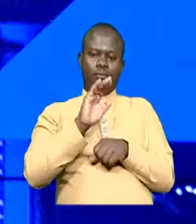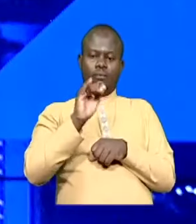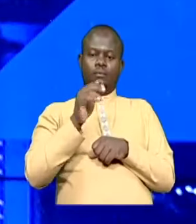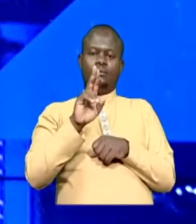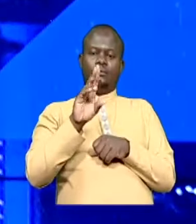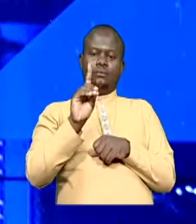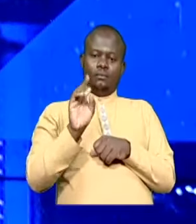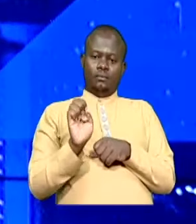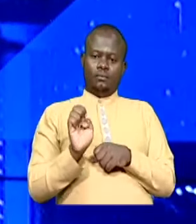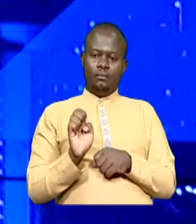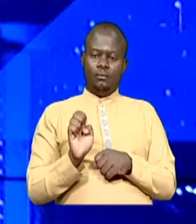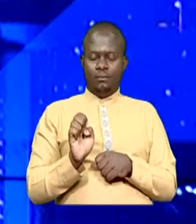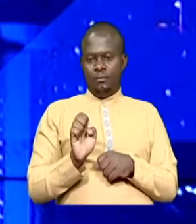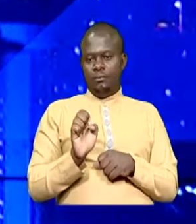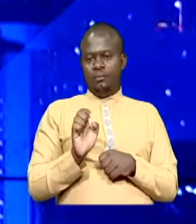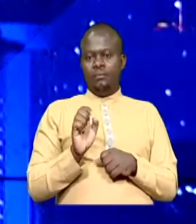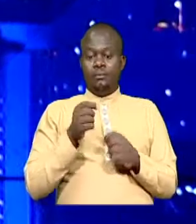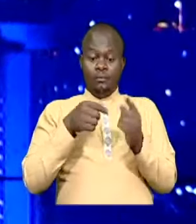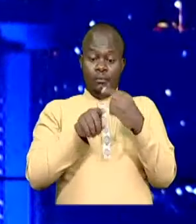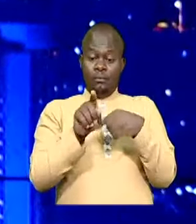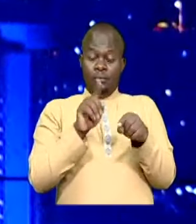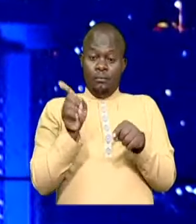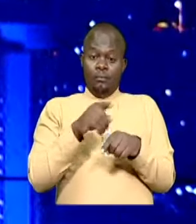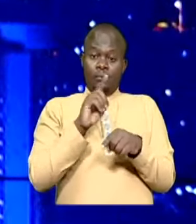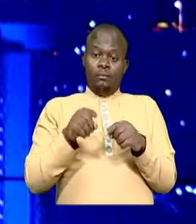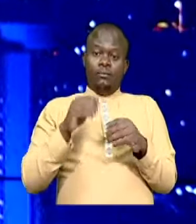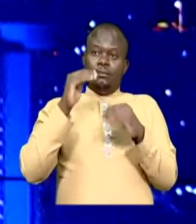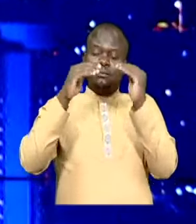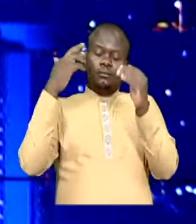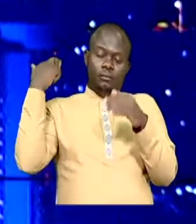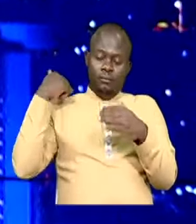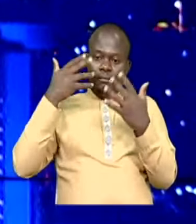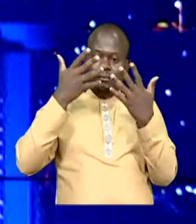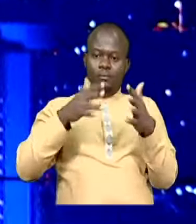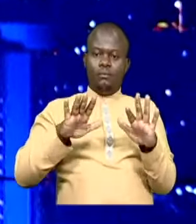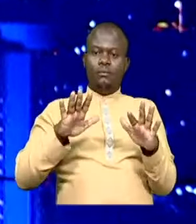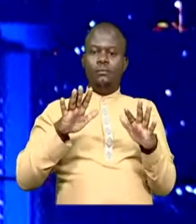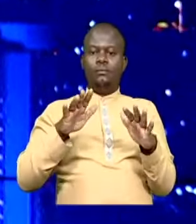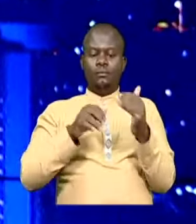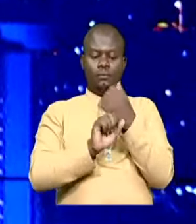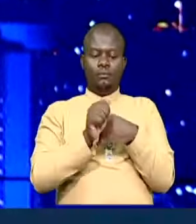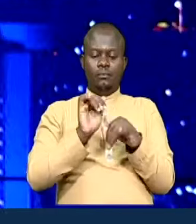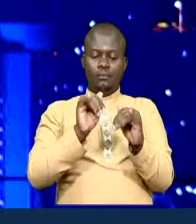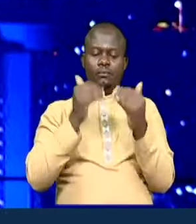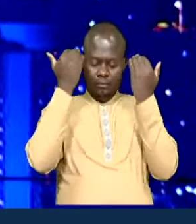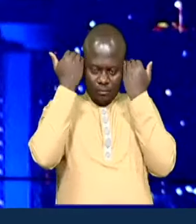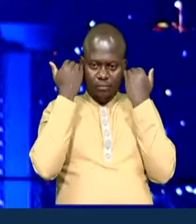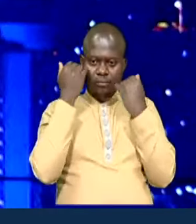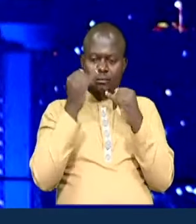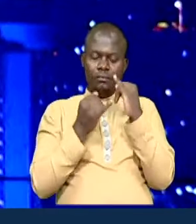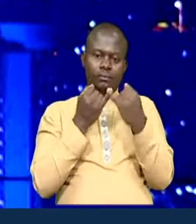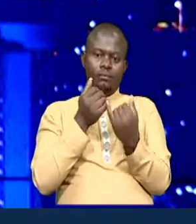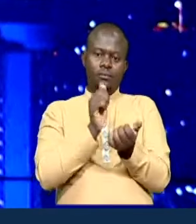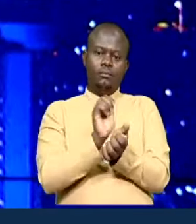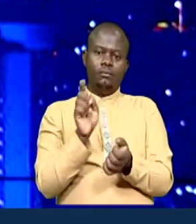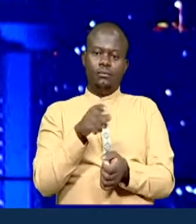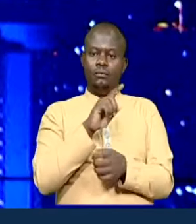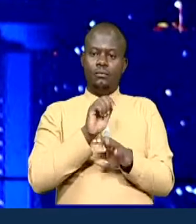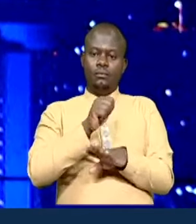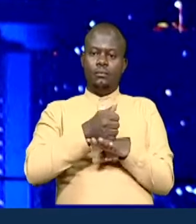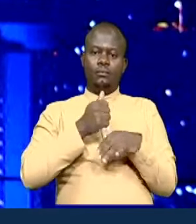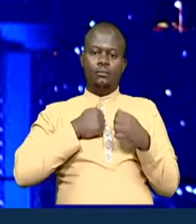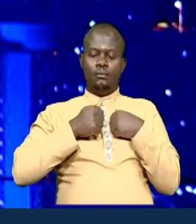nyuma y'uko ubushinjacyaha bw'urwego rushinzwe kurangiza imirimo yasizwe n'inkiko mpuzamahanga mpanabyaha zashyiriweho u